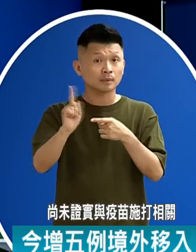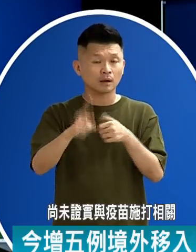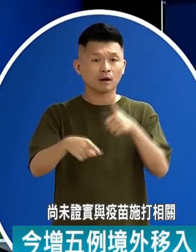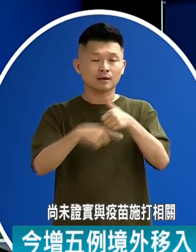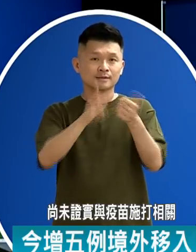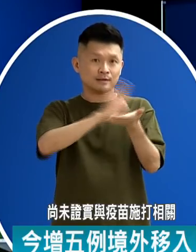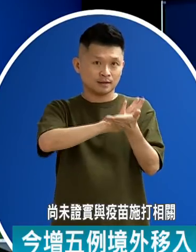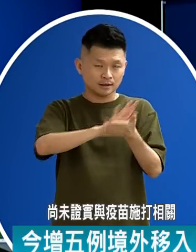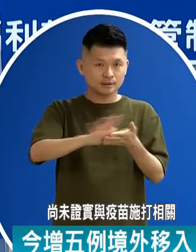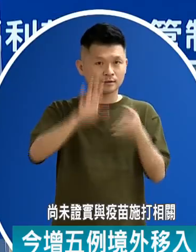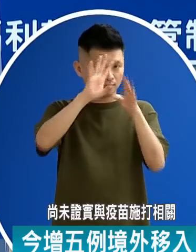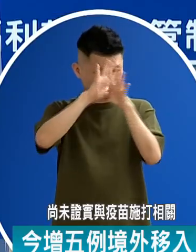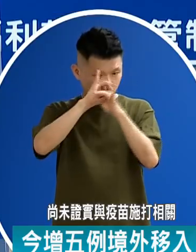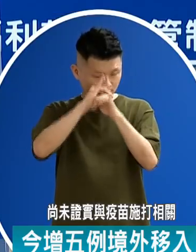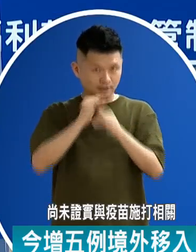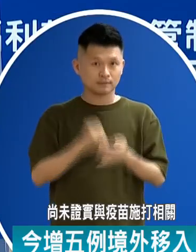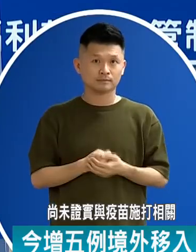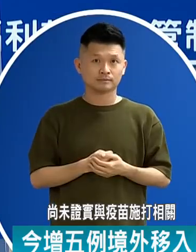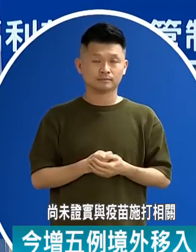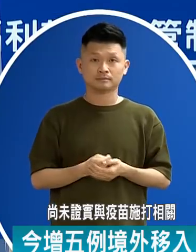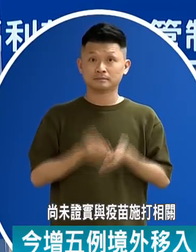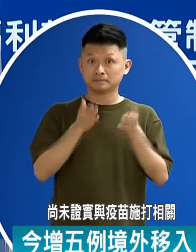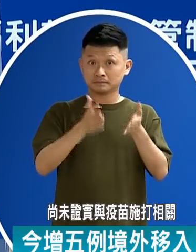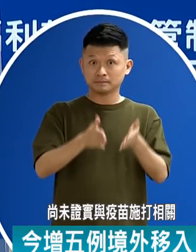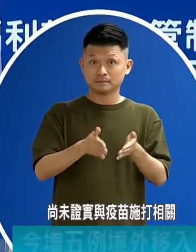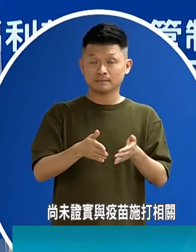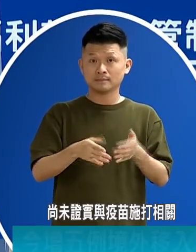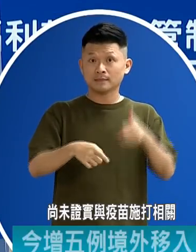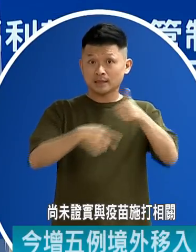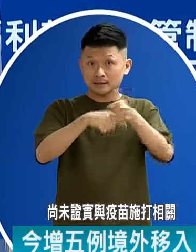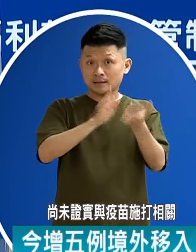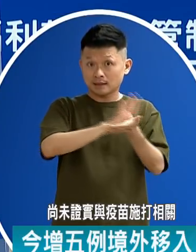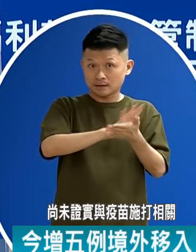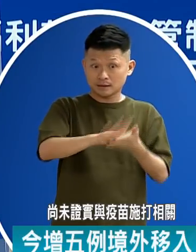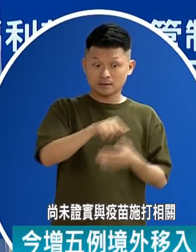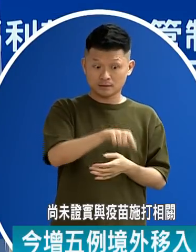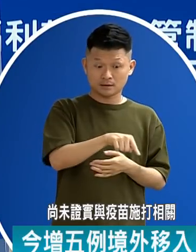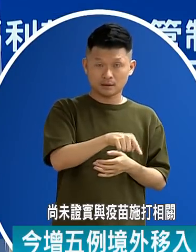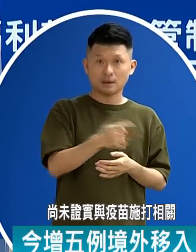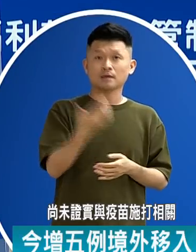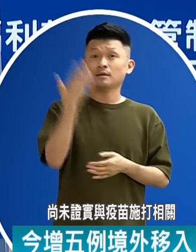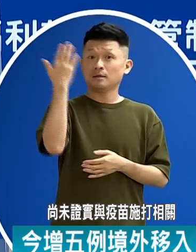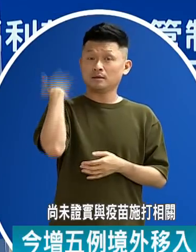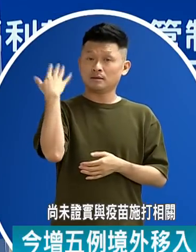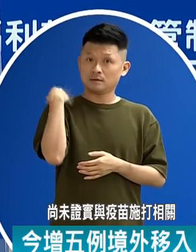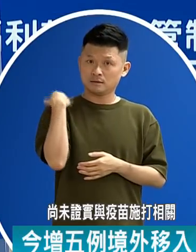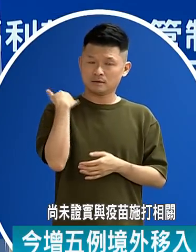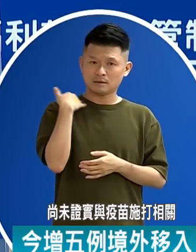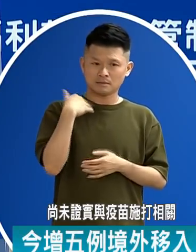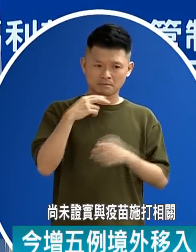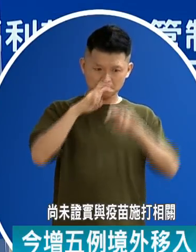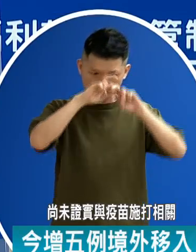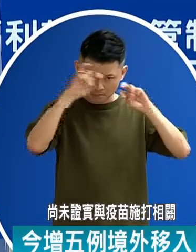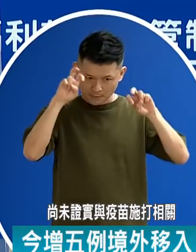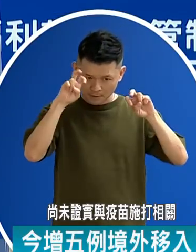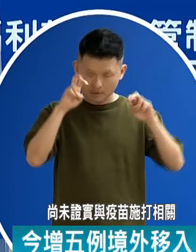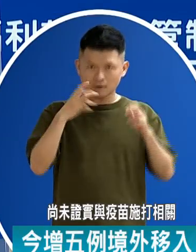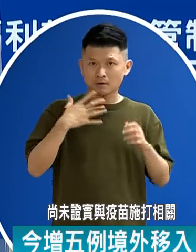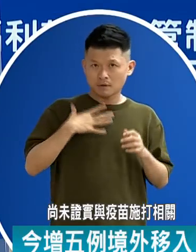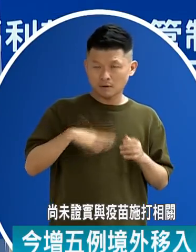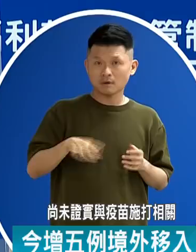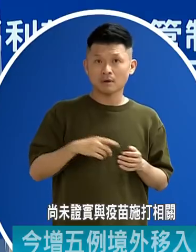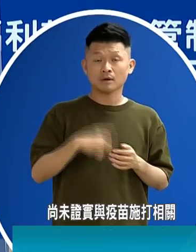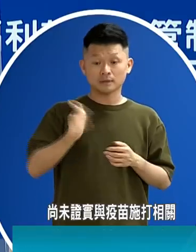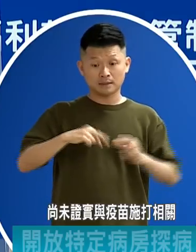什么？那当然这里面我们就既有的这些血型先做一个过去的一个了解，那未来对于这